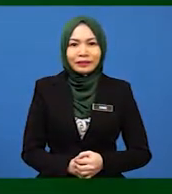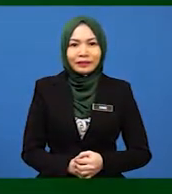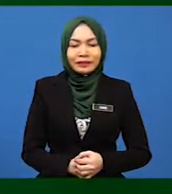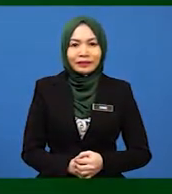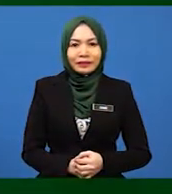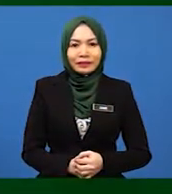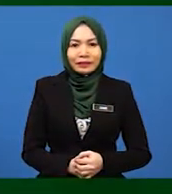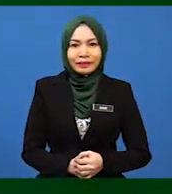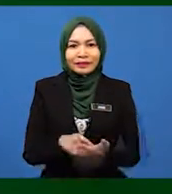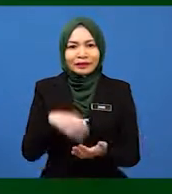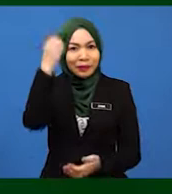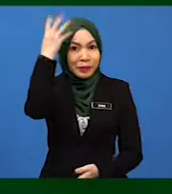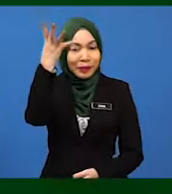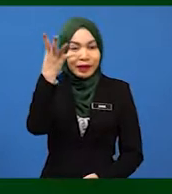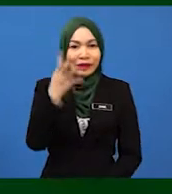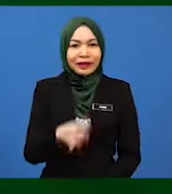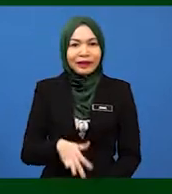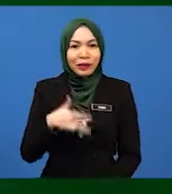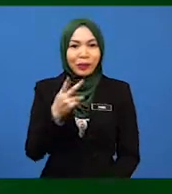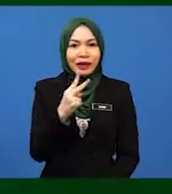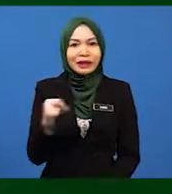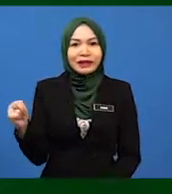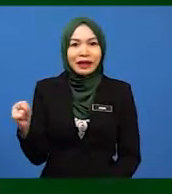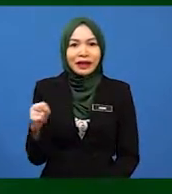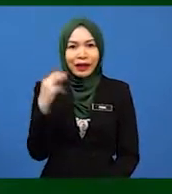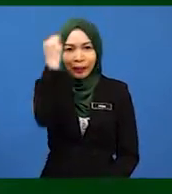Cuba teka mimik muka ikon-ikon ini.